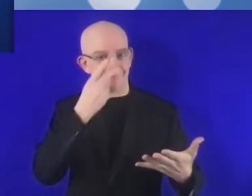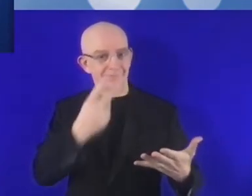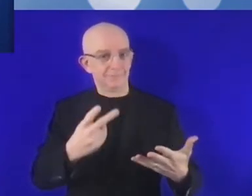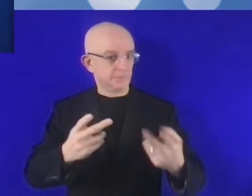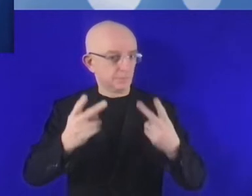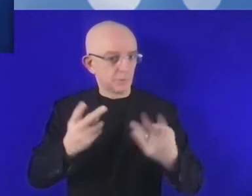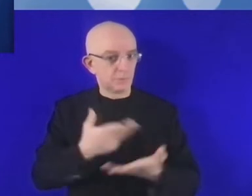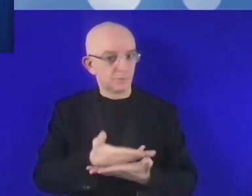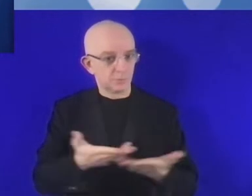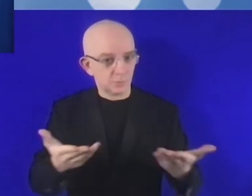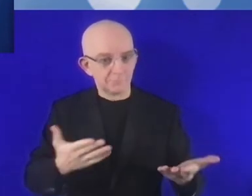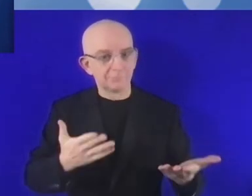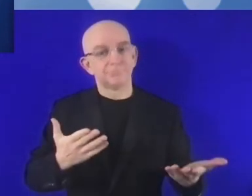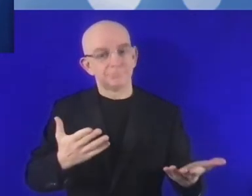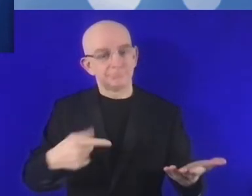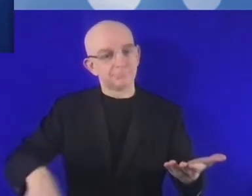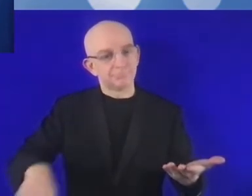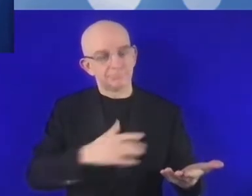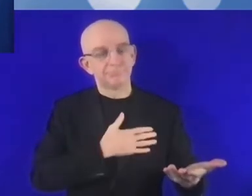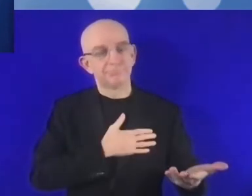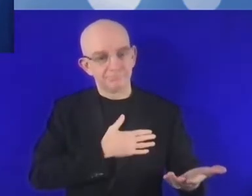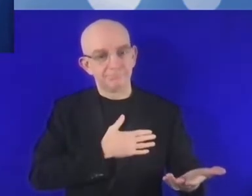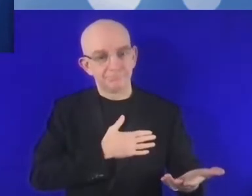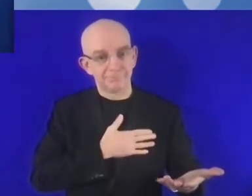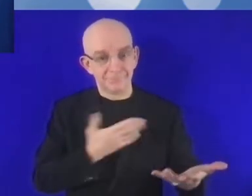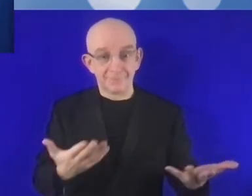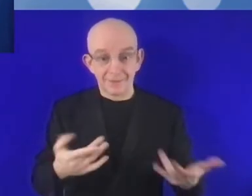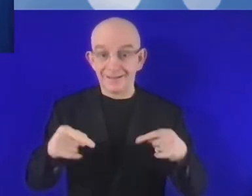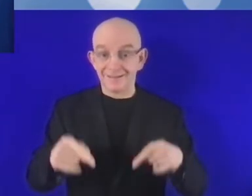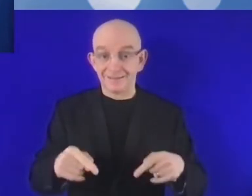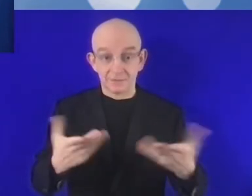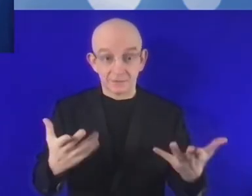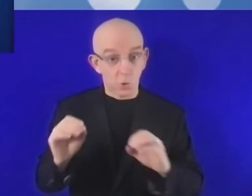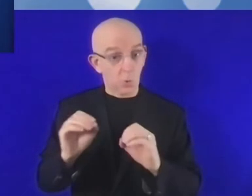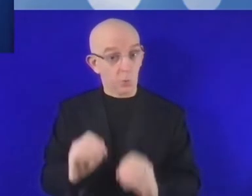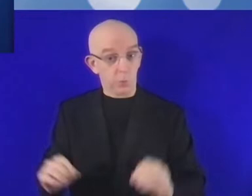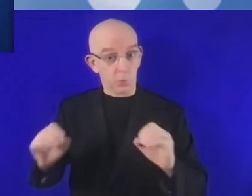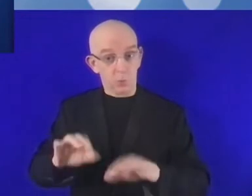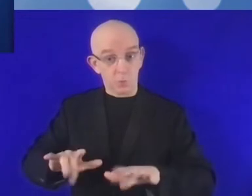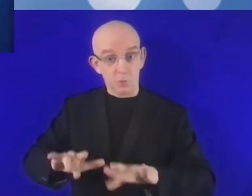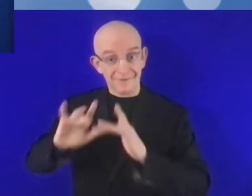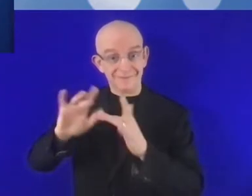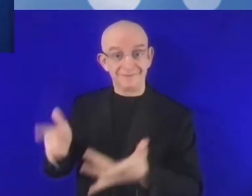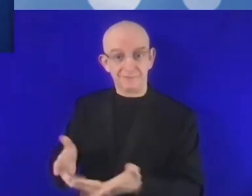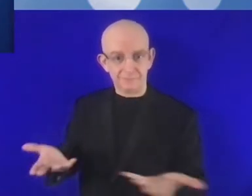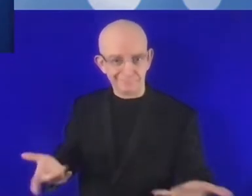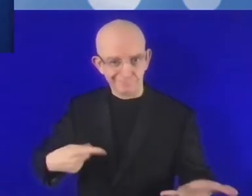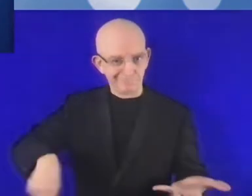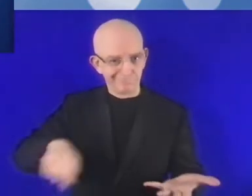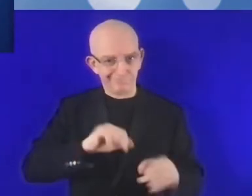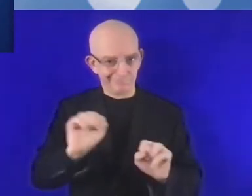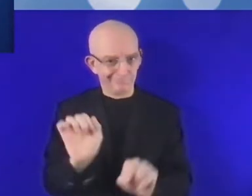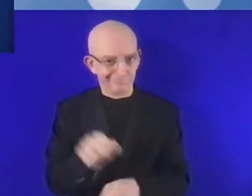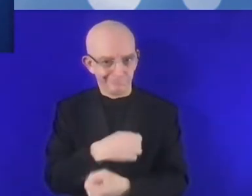كوفيد-19 أعطتنا فكرة عن أن بدون الإنترنت ليس بإمكاننا